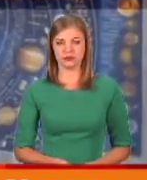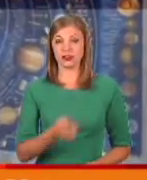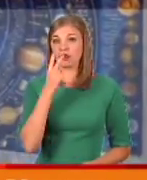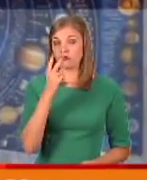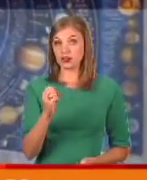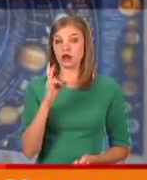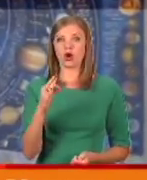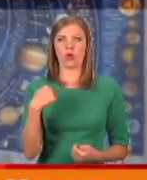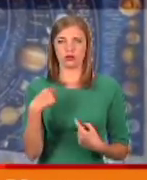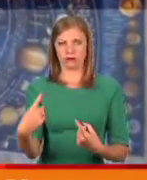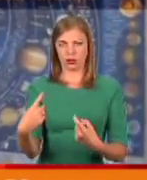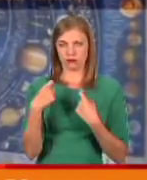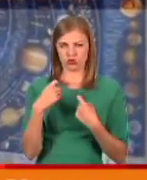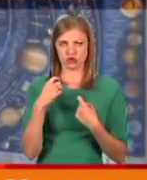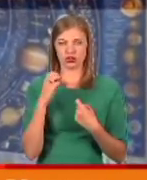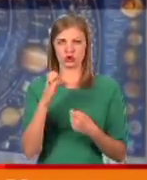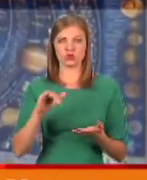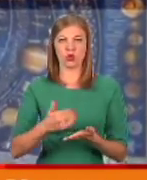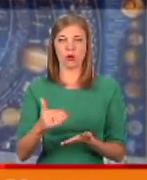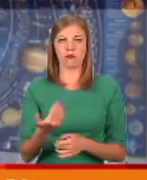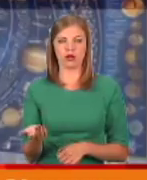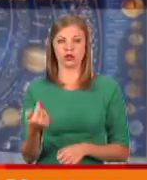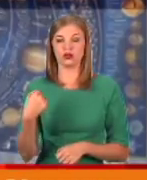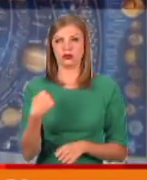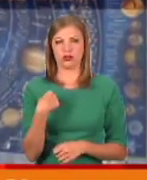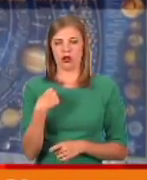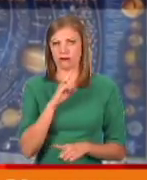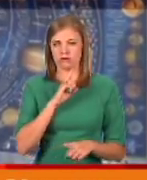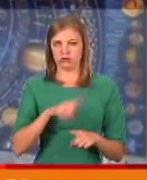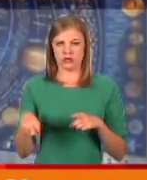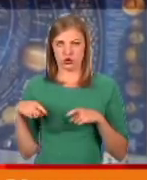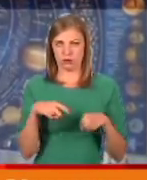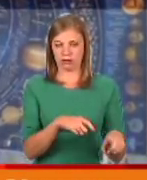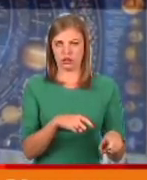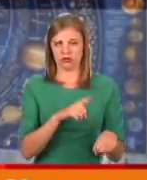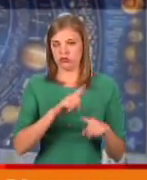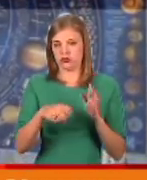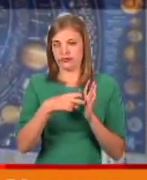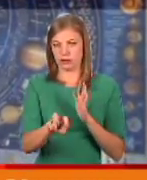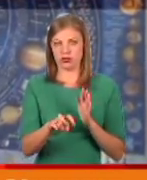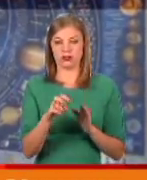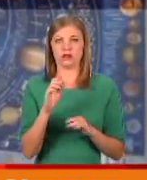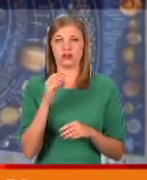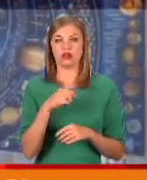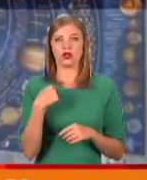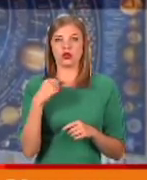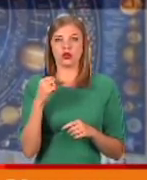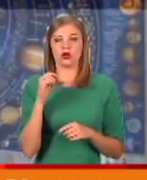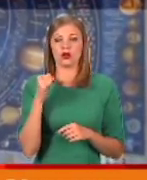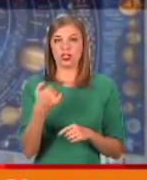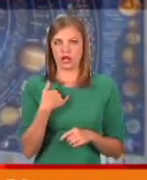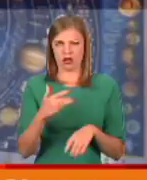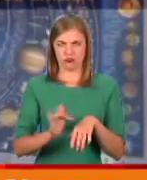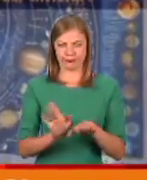Увиділа, як він на мене вже біжить з лопатою. Я быстро в двери выскочила в входные, и он за мной их тут же запер.